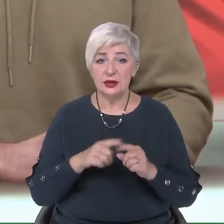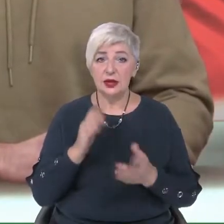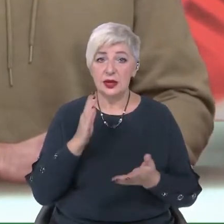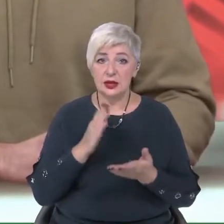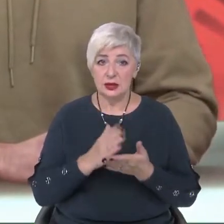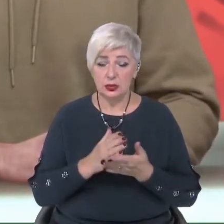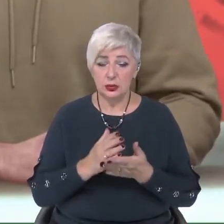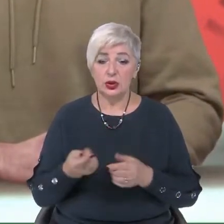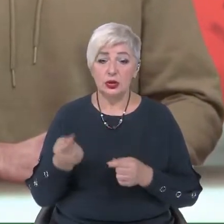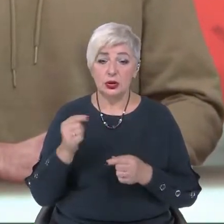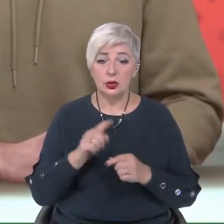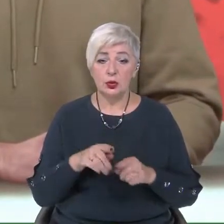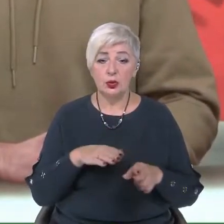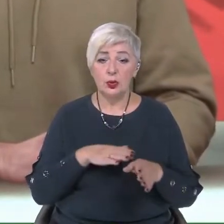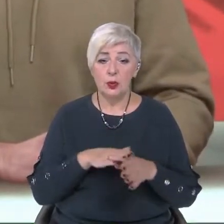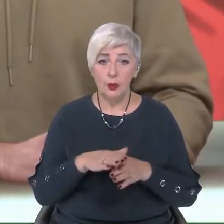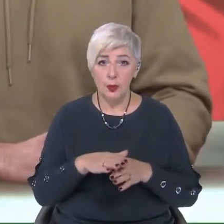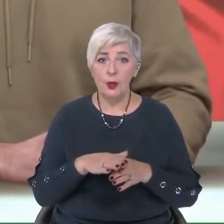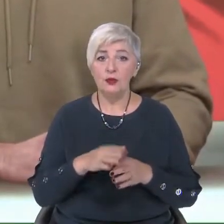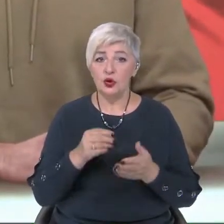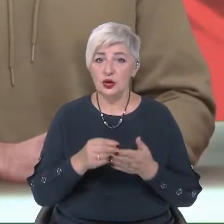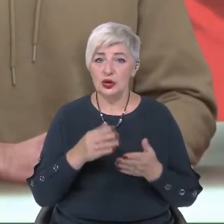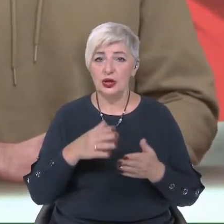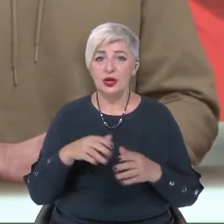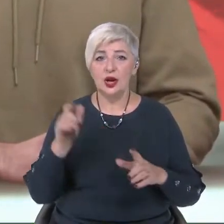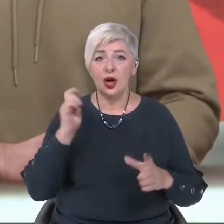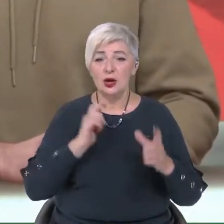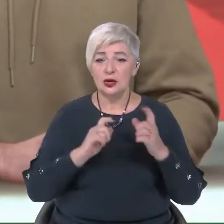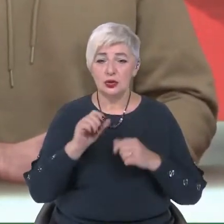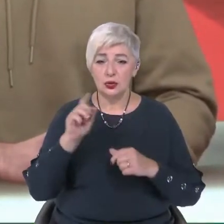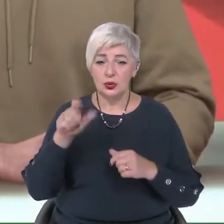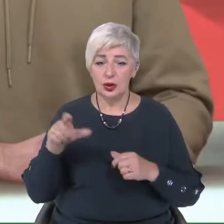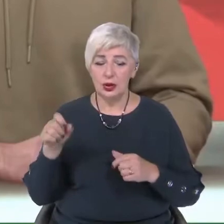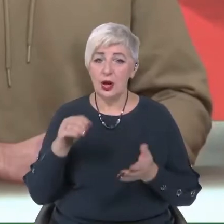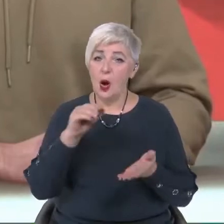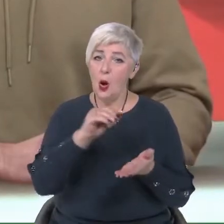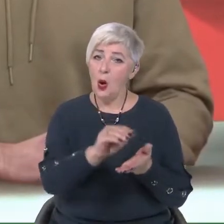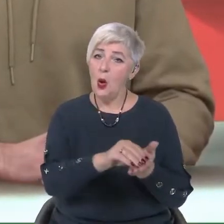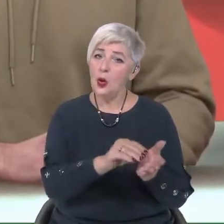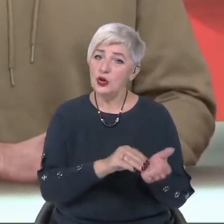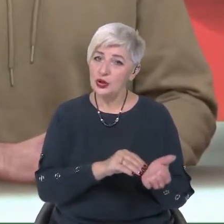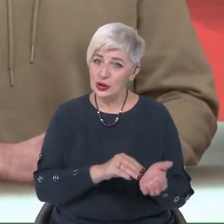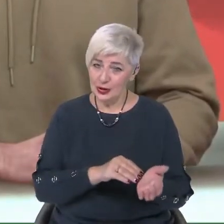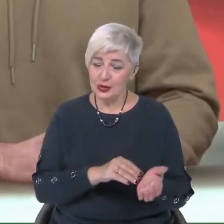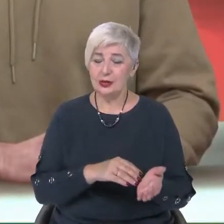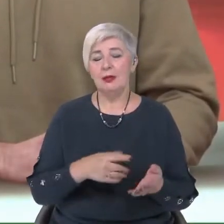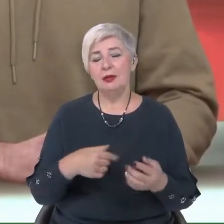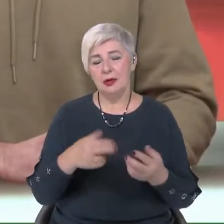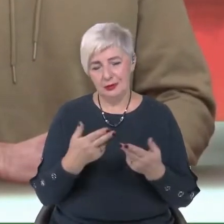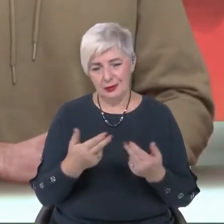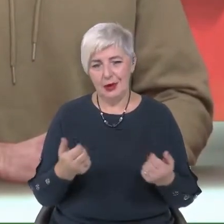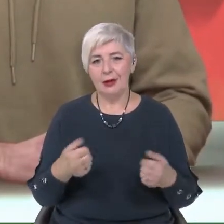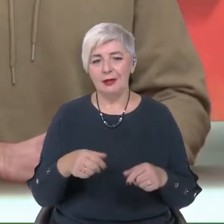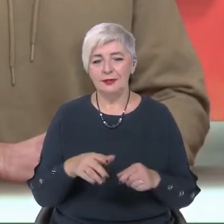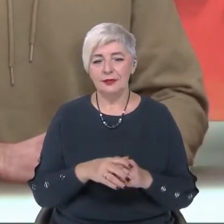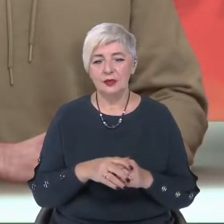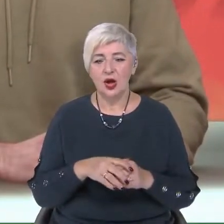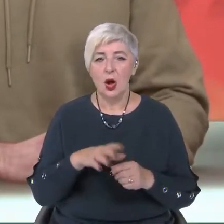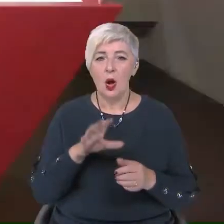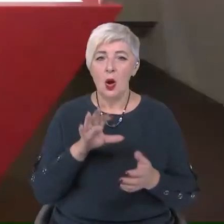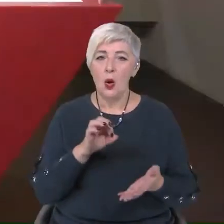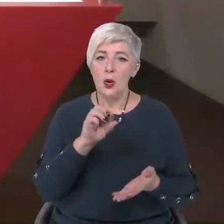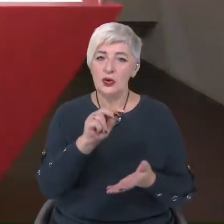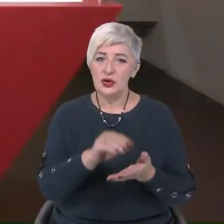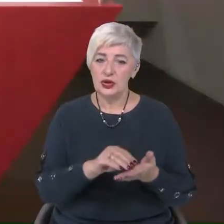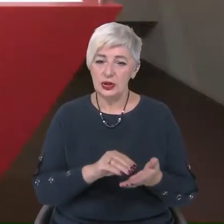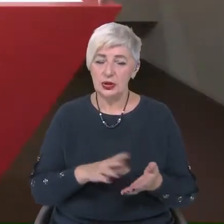тому повноцінні студенти. А оцінки ставлять чи ні? Оцінки ставлять. Навіть так? Звісно. Оцінки, сертифікат